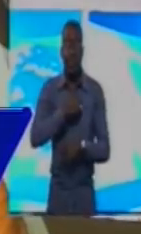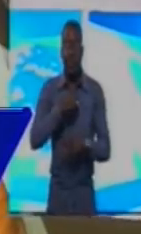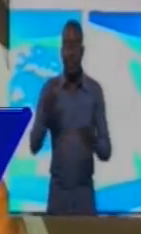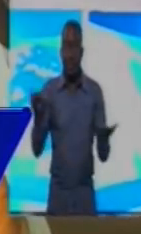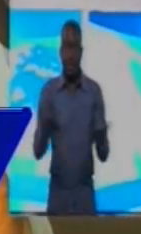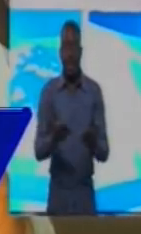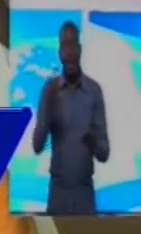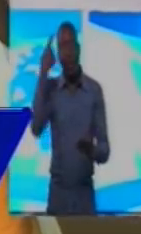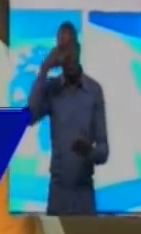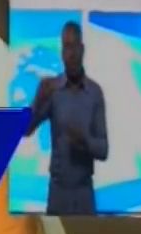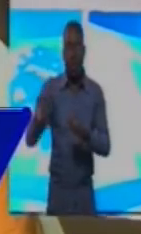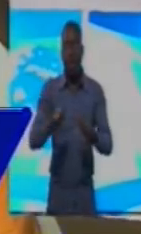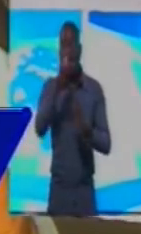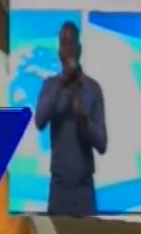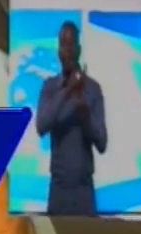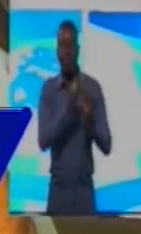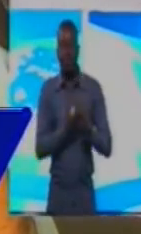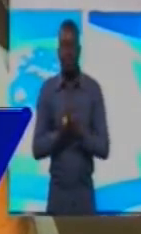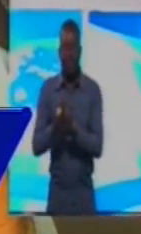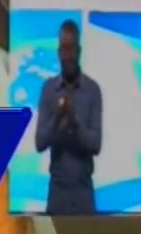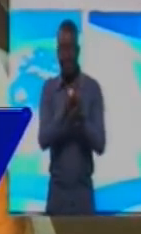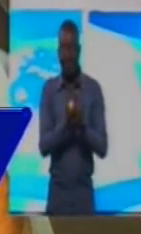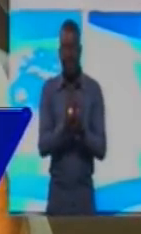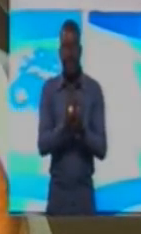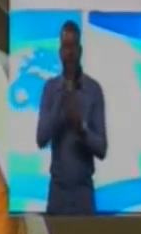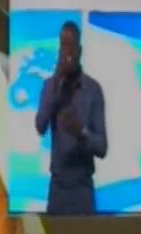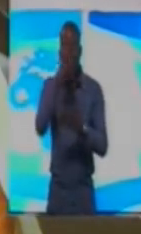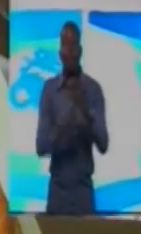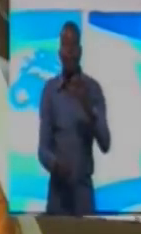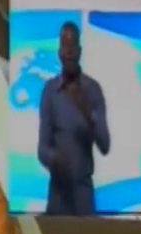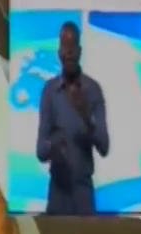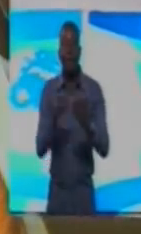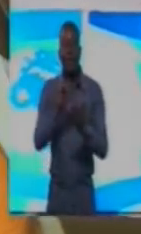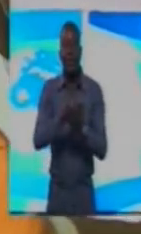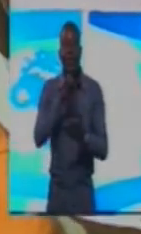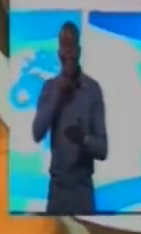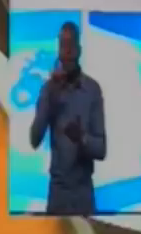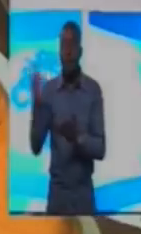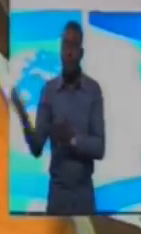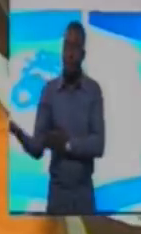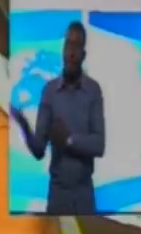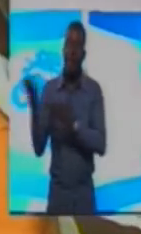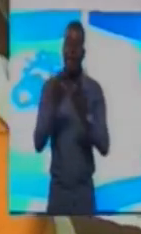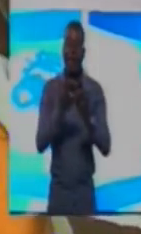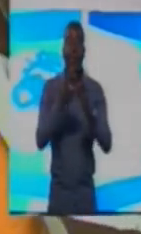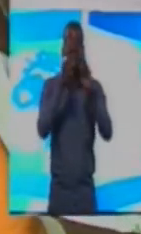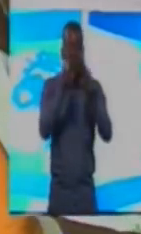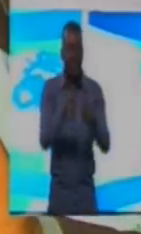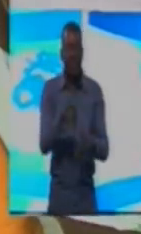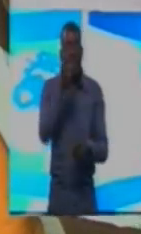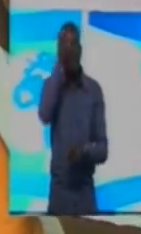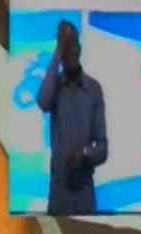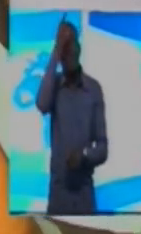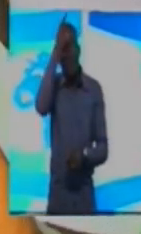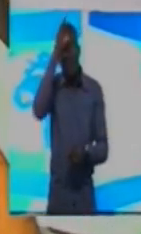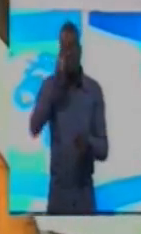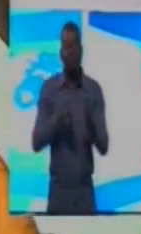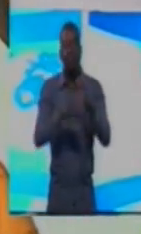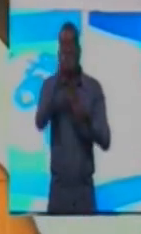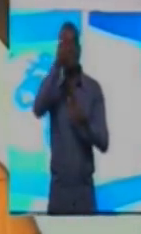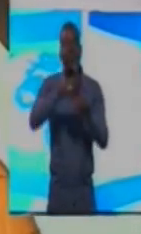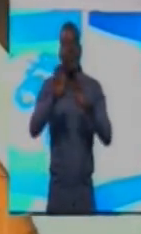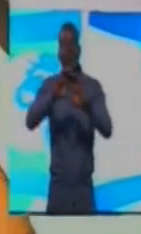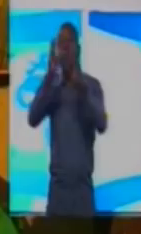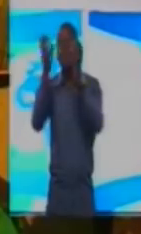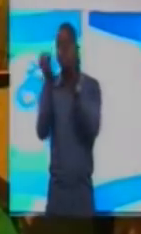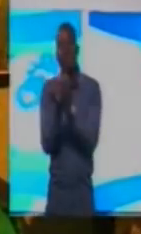pour l'action commune. Et ça consiste à quoi ? C'est amener les citoyens à comprendre que le développement de la commune se